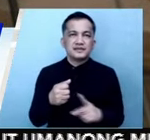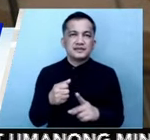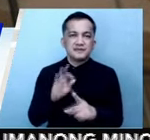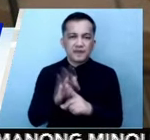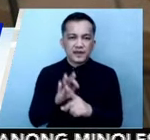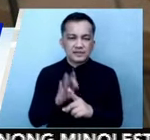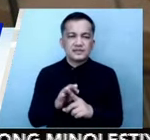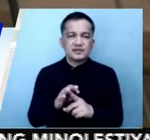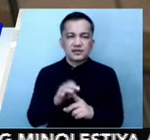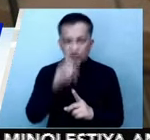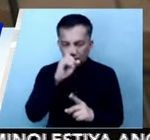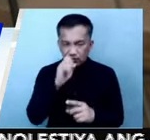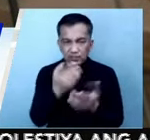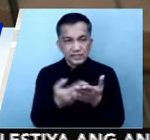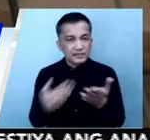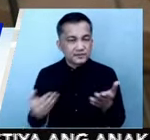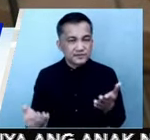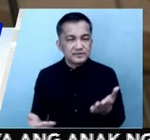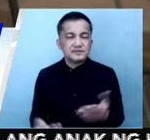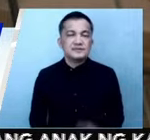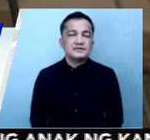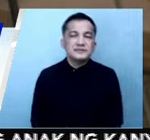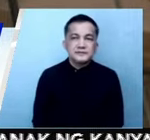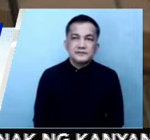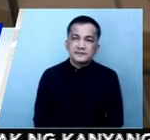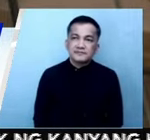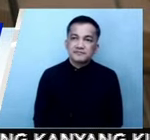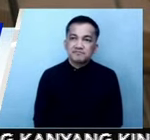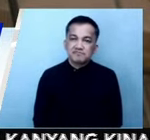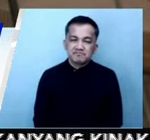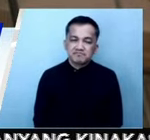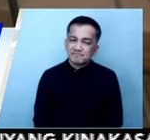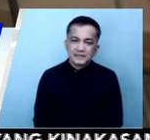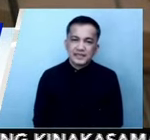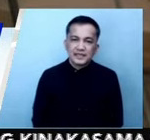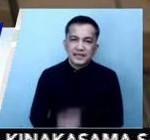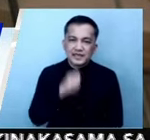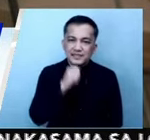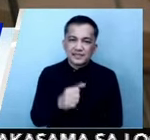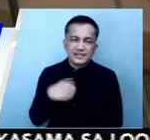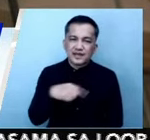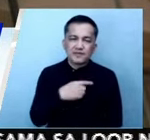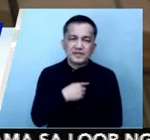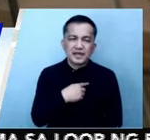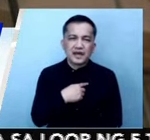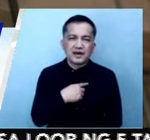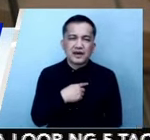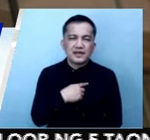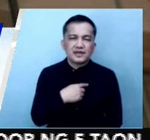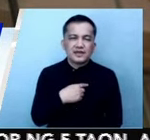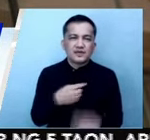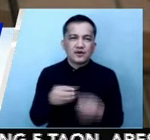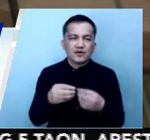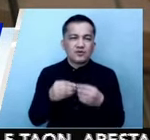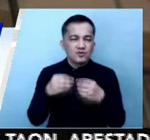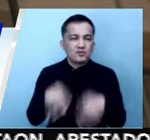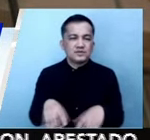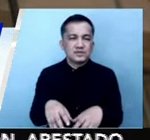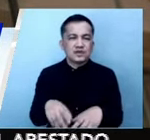items. So, hindi kami nababakante. Meron palagi